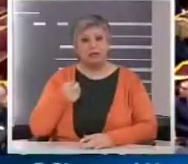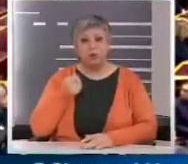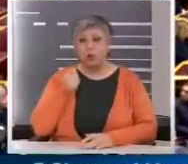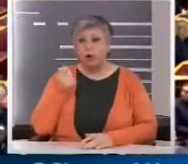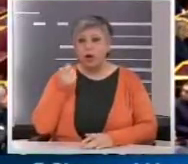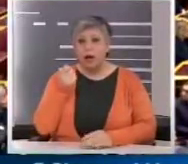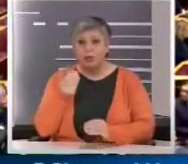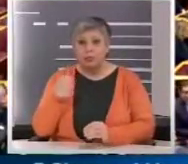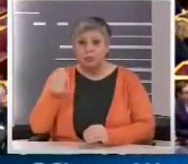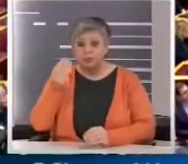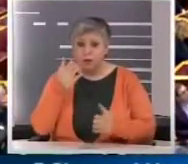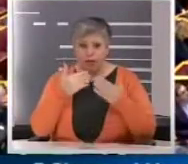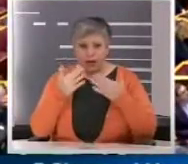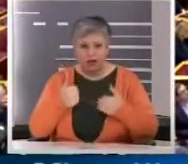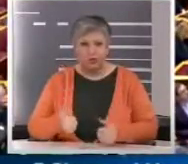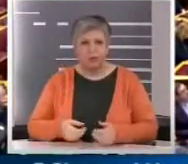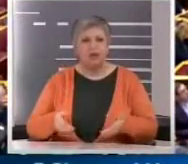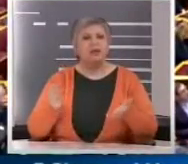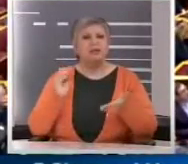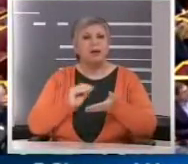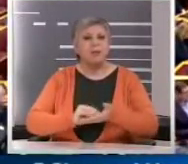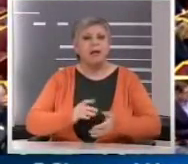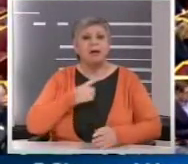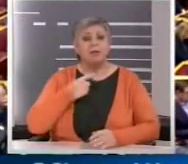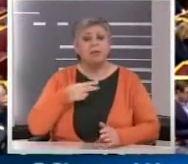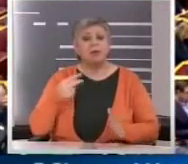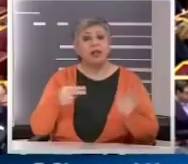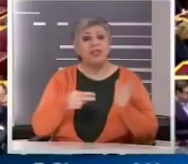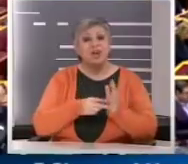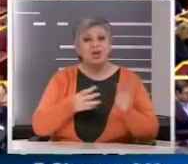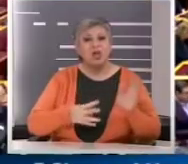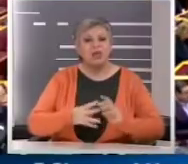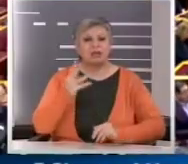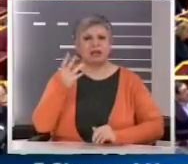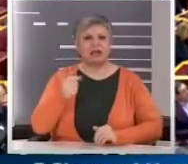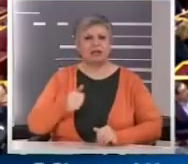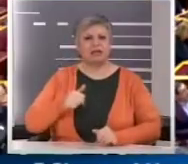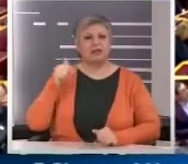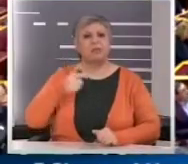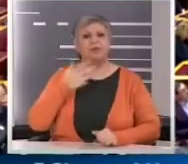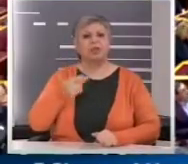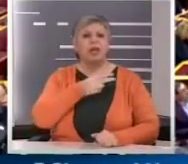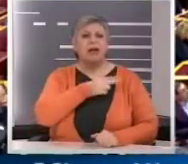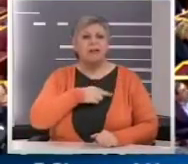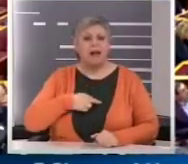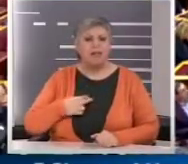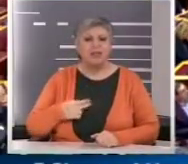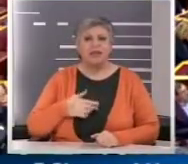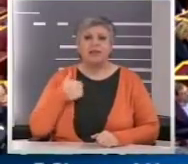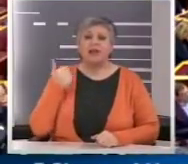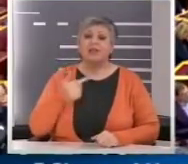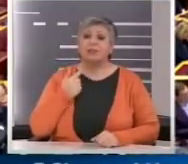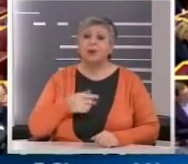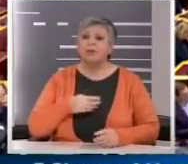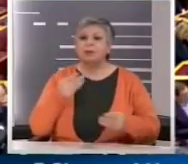κατηγορείτε για τον ΕΟΠΗ γιατί αλλάξαμε το clawback του 2014, που είχε γίνει ένα deal εκεί με κάτι καθηγητάδες που είχαν και σας βγάζαν τους τύπους